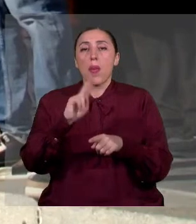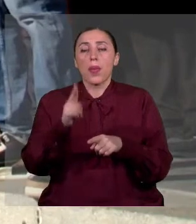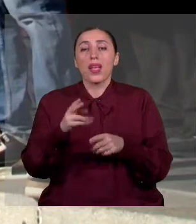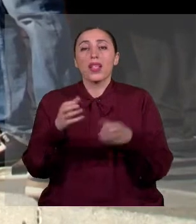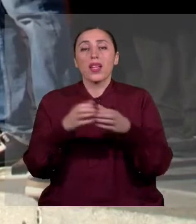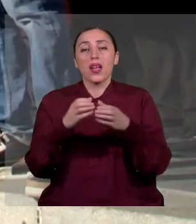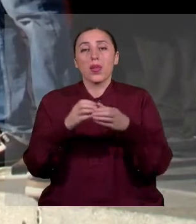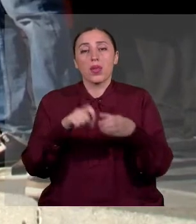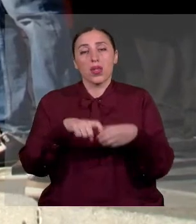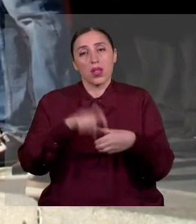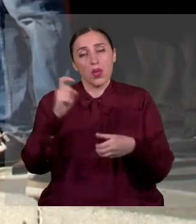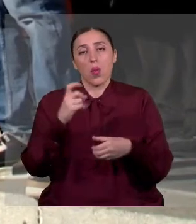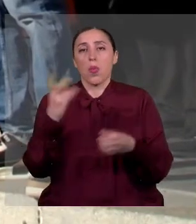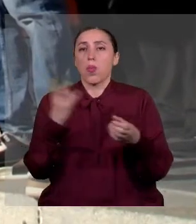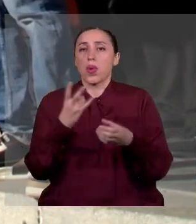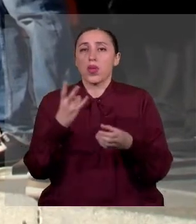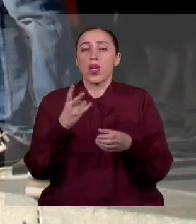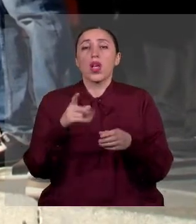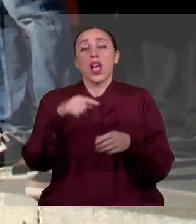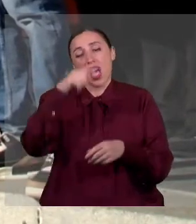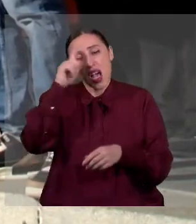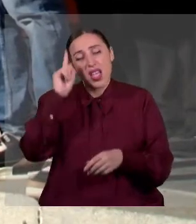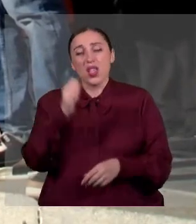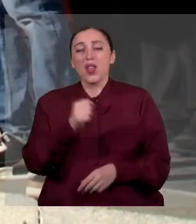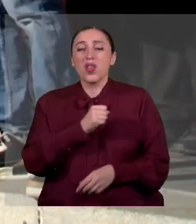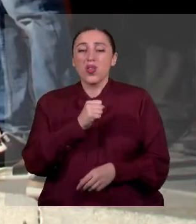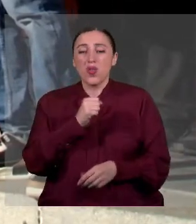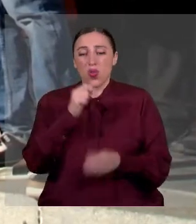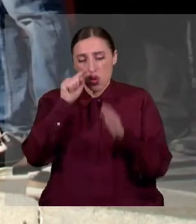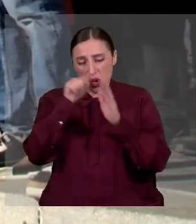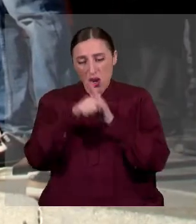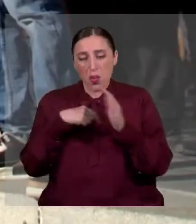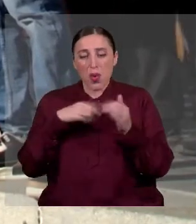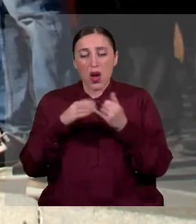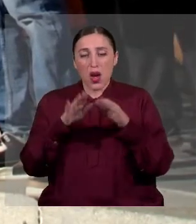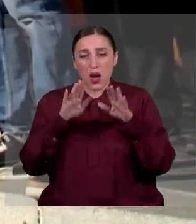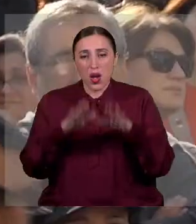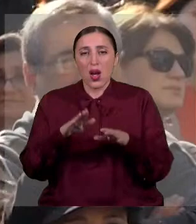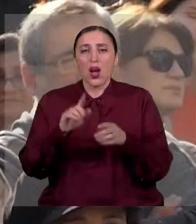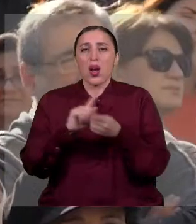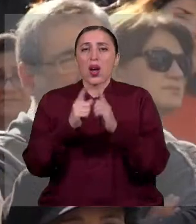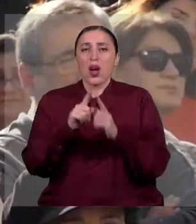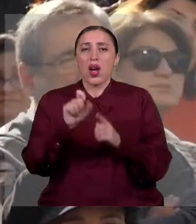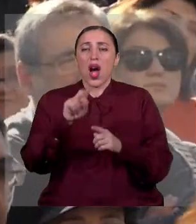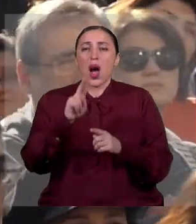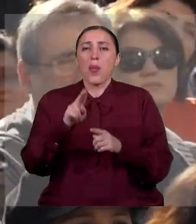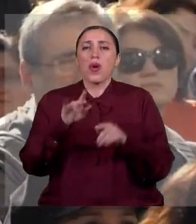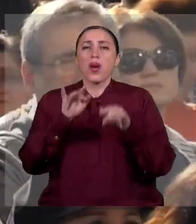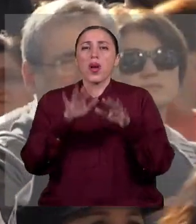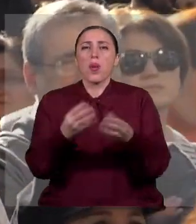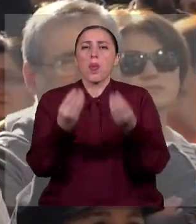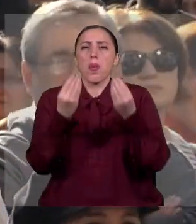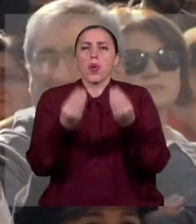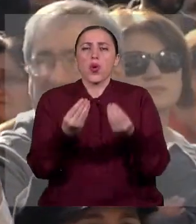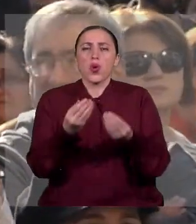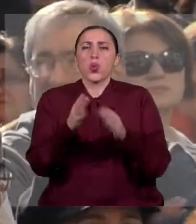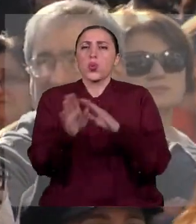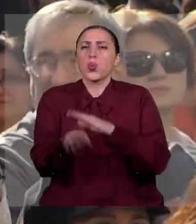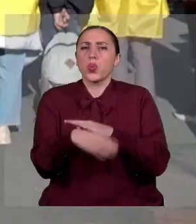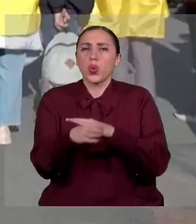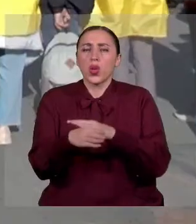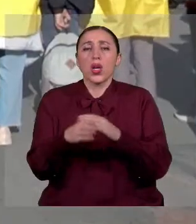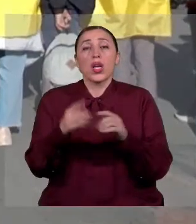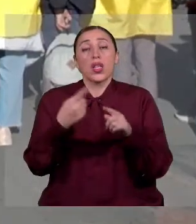դաշինքին։ Շեշտում են ադրբեջանական զինուժի ներխուժումից ու այդ կառույցի անգործությունից հետո Հայաստանը անհապաղ պետք է սկսեր